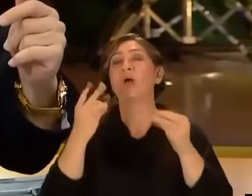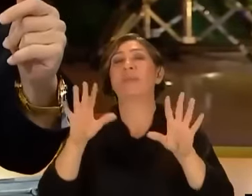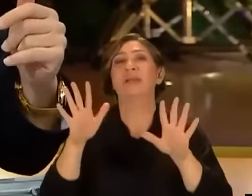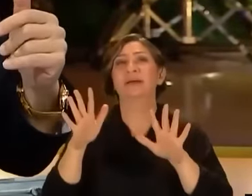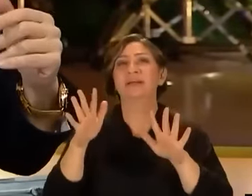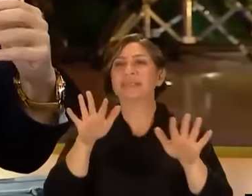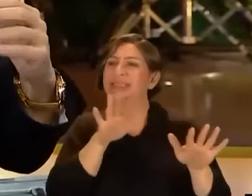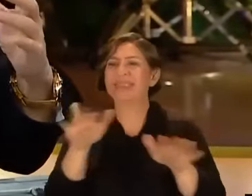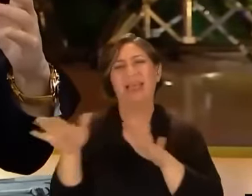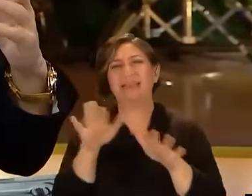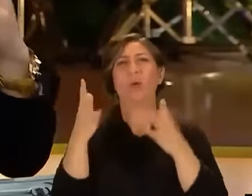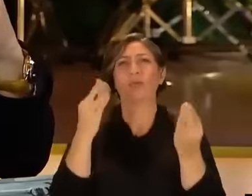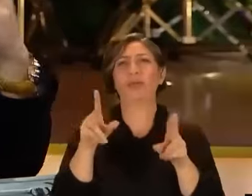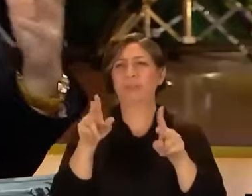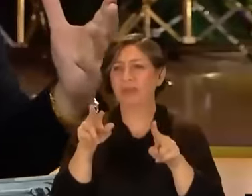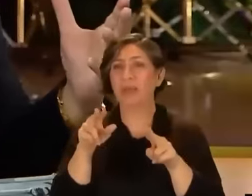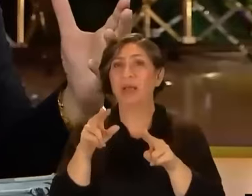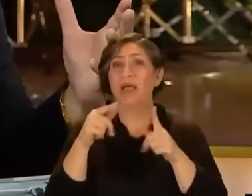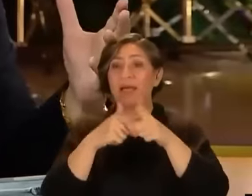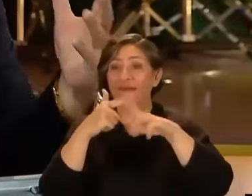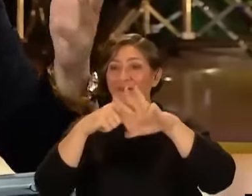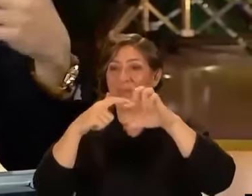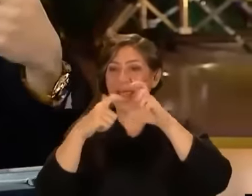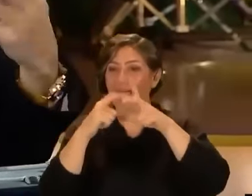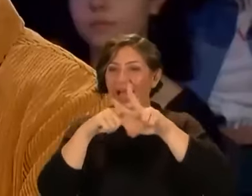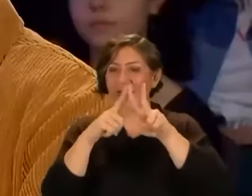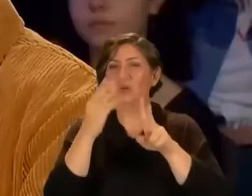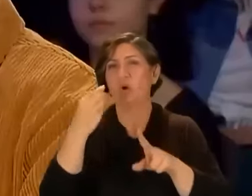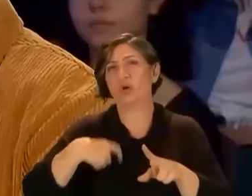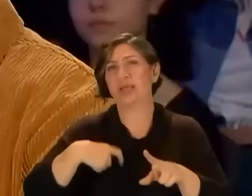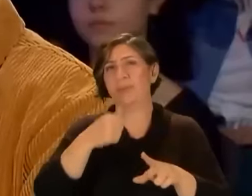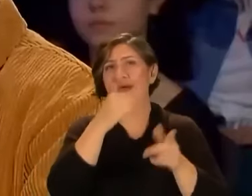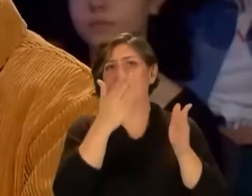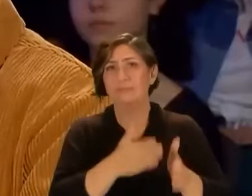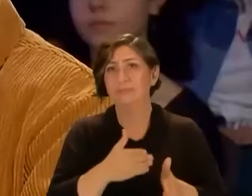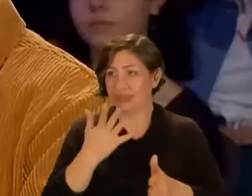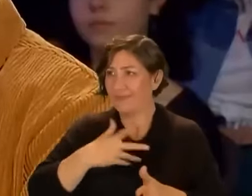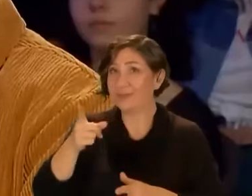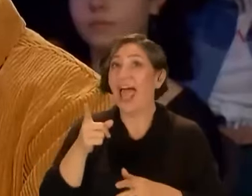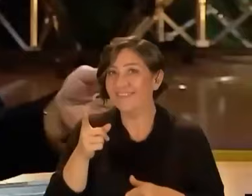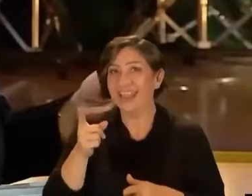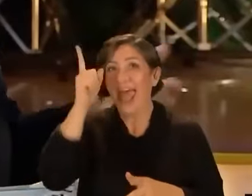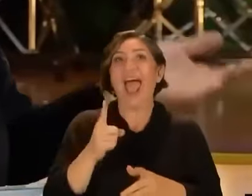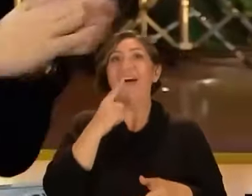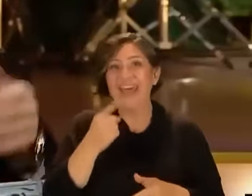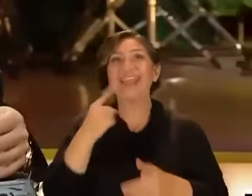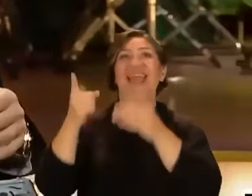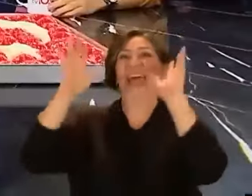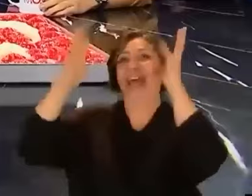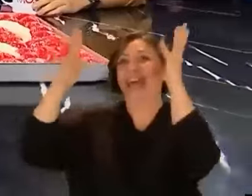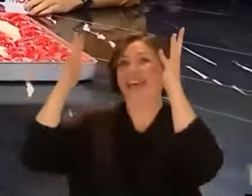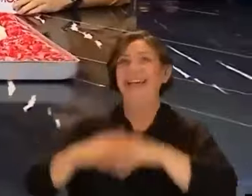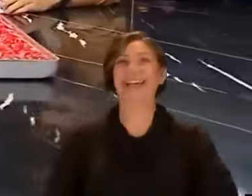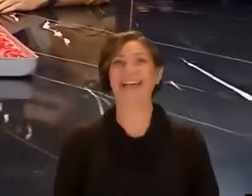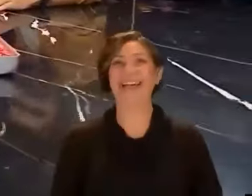olmadı, sarsıntı geçirdi. Ve Fergan hakikaten çok özel bir adam. Ben çok seviyorum. Sen de sever misin? Evet. Evet, güzel. İlk evet'i duyduk.